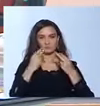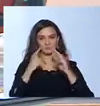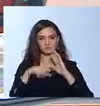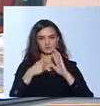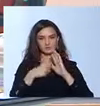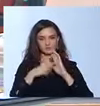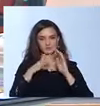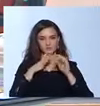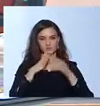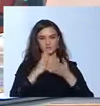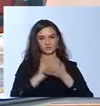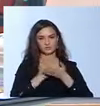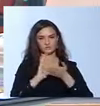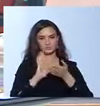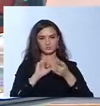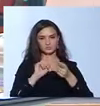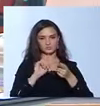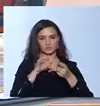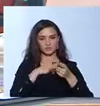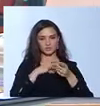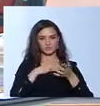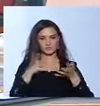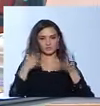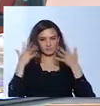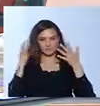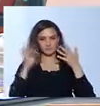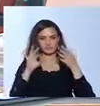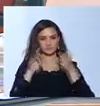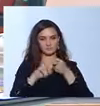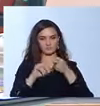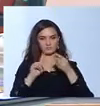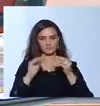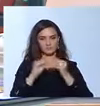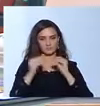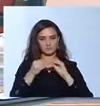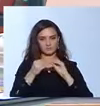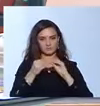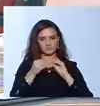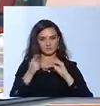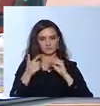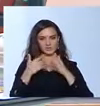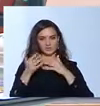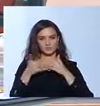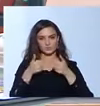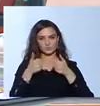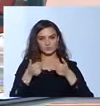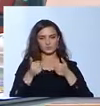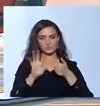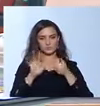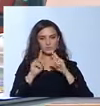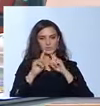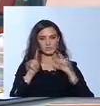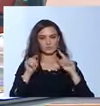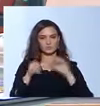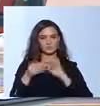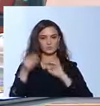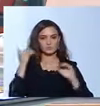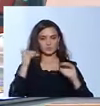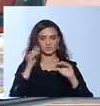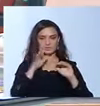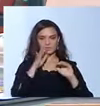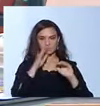იყო. არის თუ არა გაჭაღარავებასთან დაკავშირებული რაიმე პრობლემა, ანუ მას ხელს უწყობს თუ არა განსაკუთრებით ადრეულ